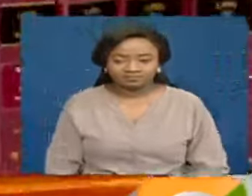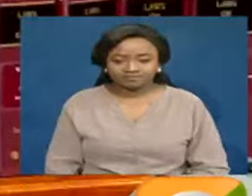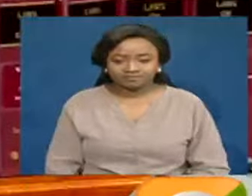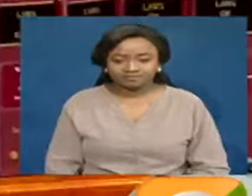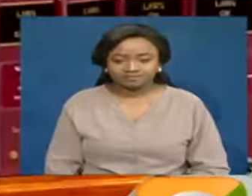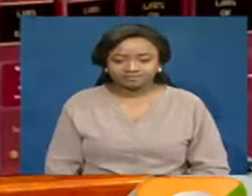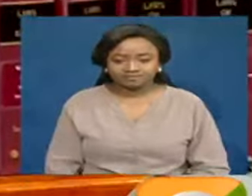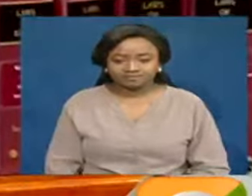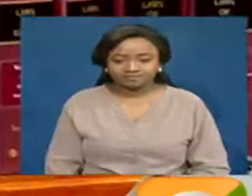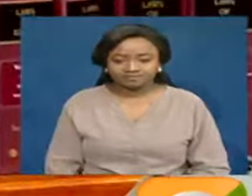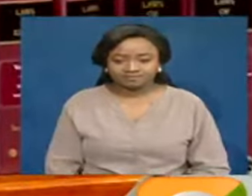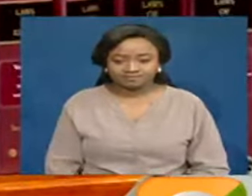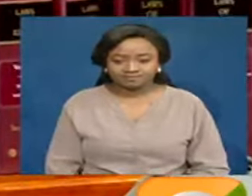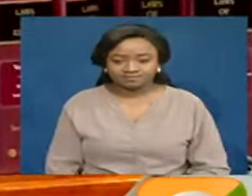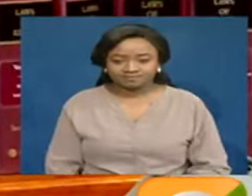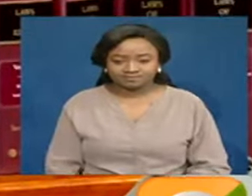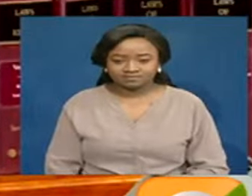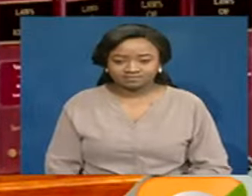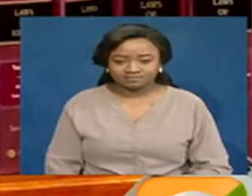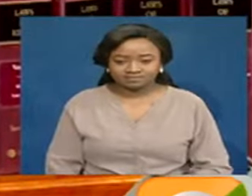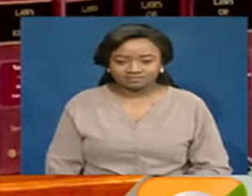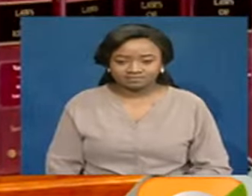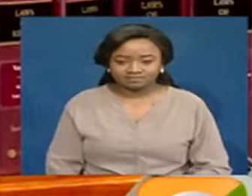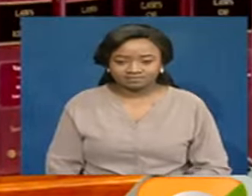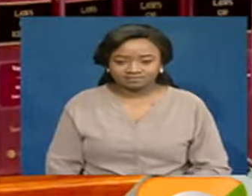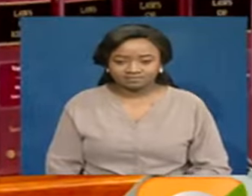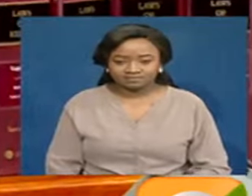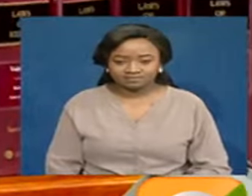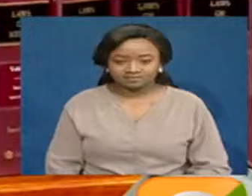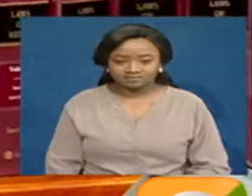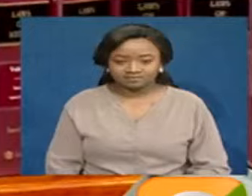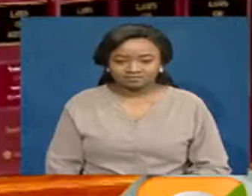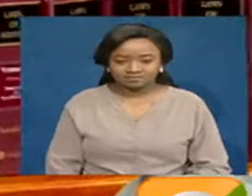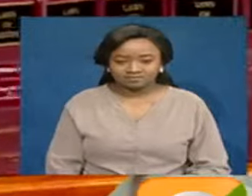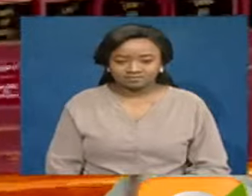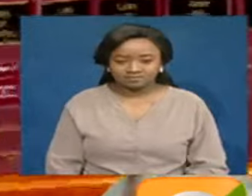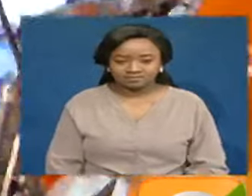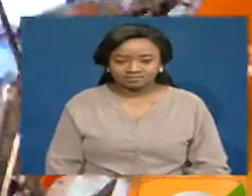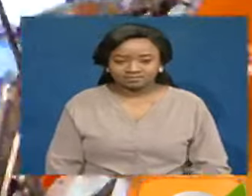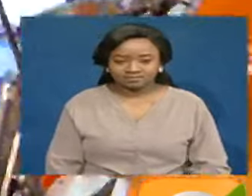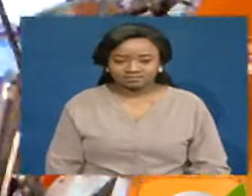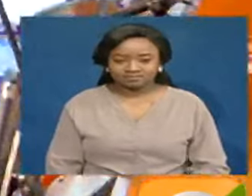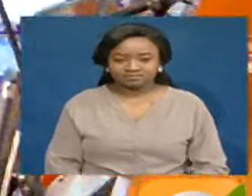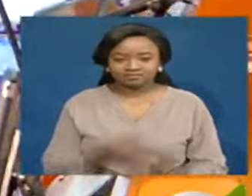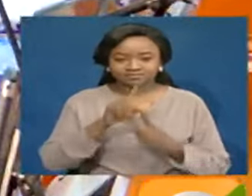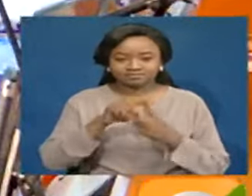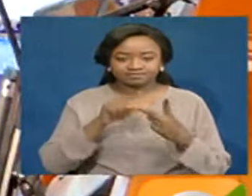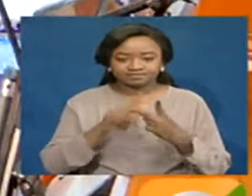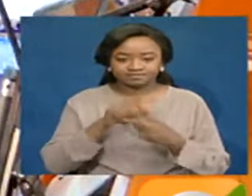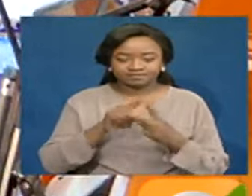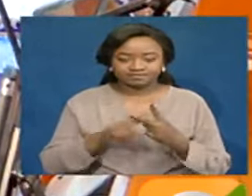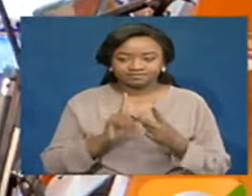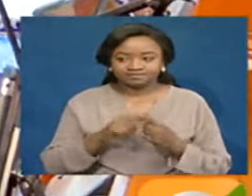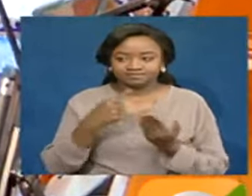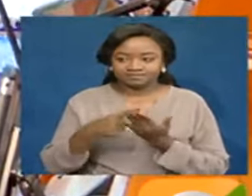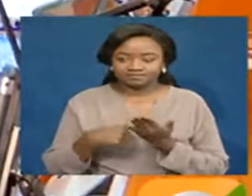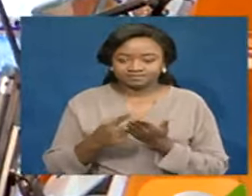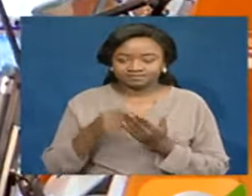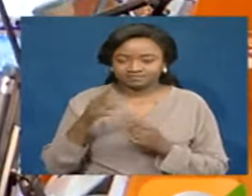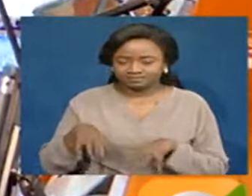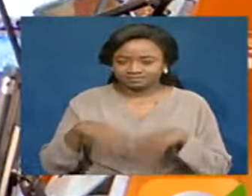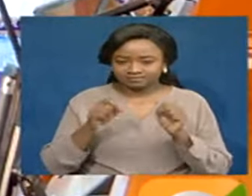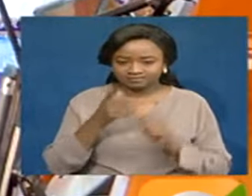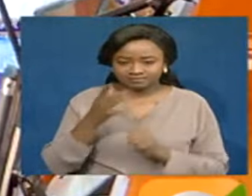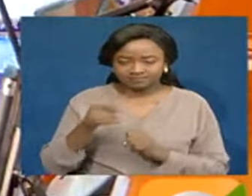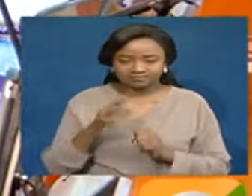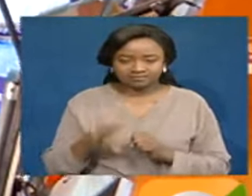Ndindi Nyoro na Seneta Ali Roba wakiwa wenyekiti wenza wa mazungumzo ya leo walikumbana ana kwa ana na tofauti baina